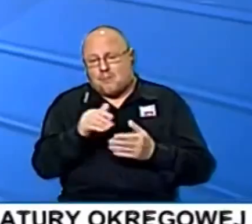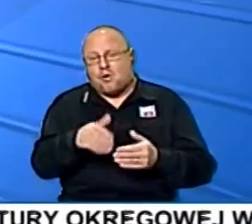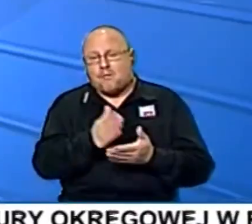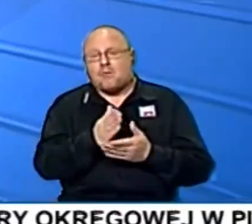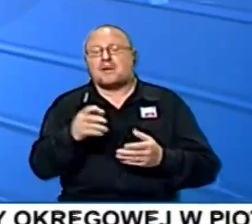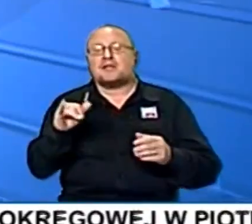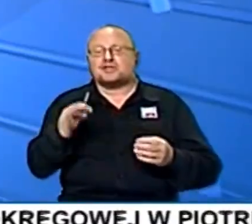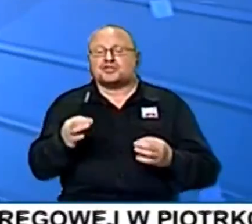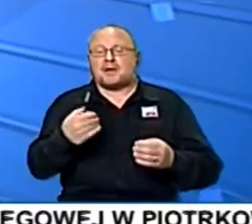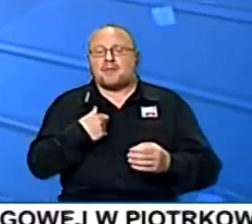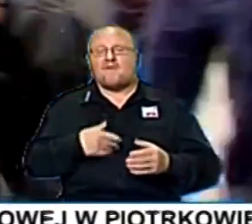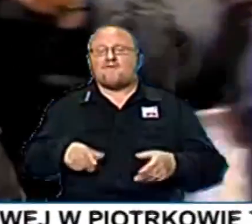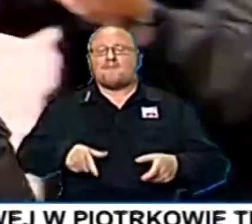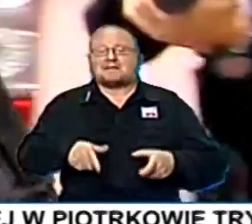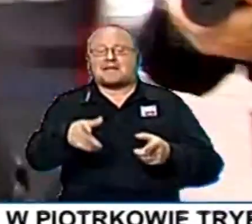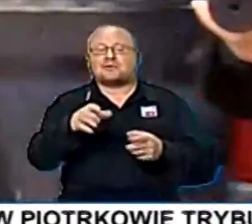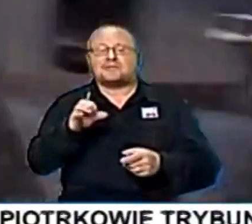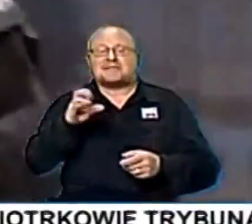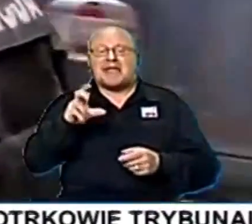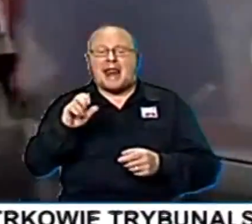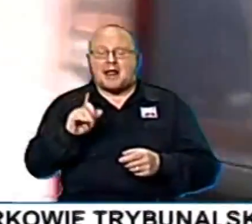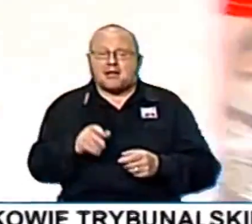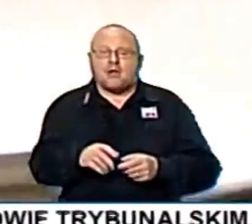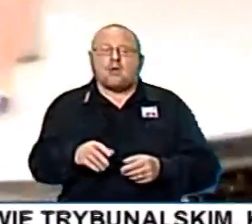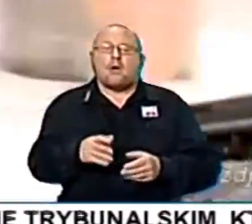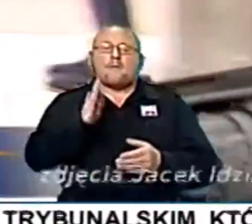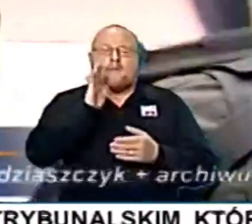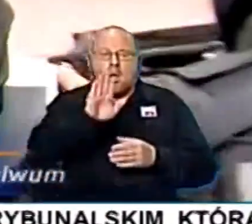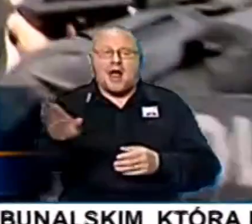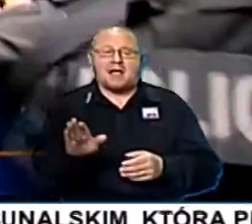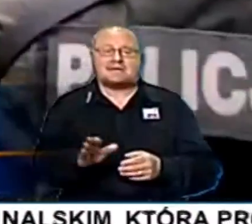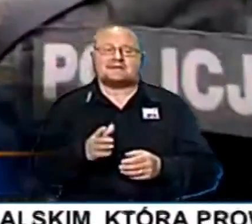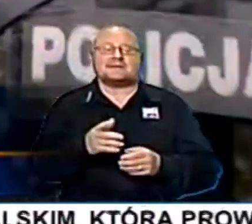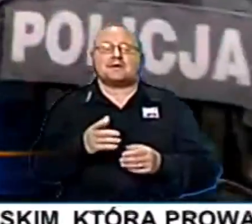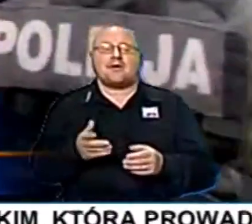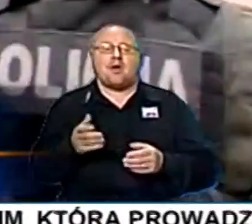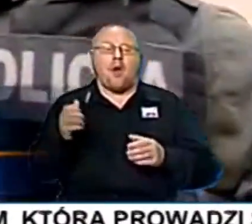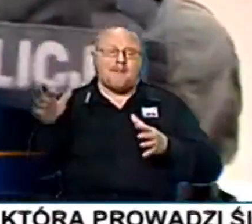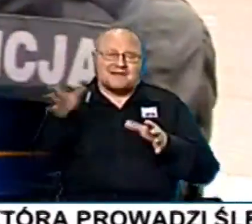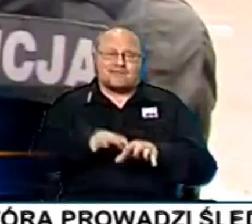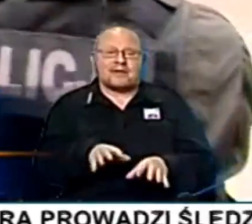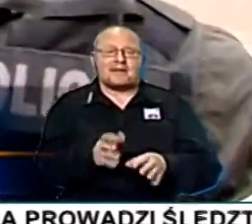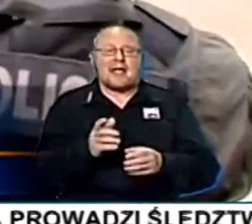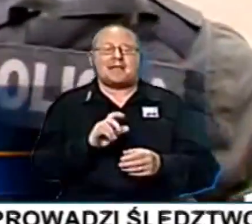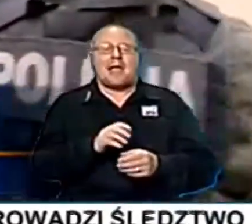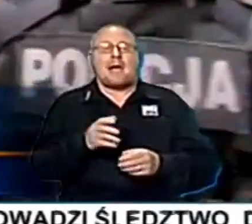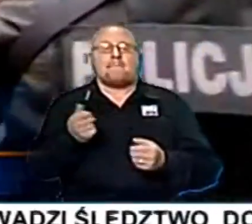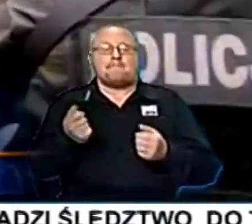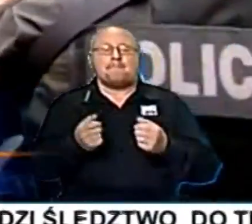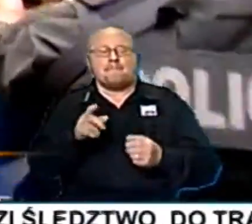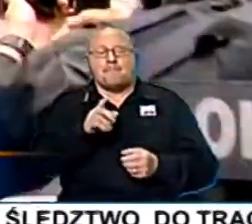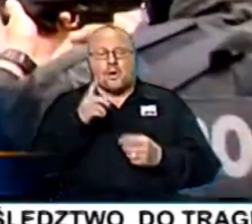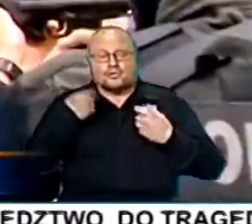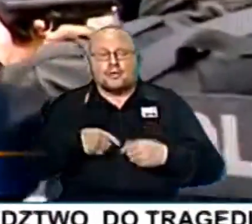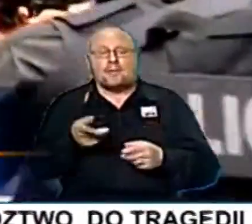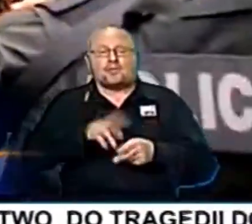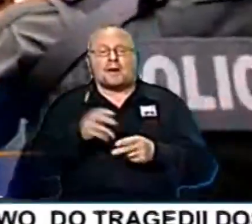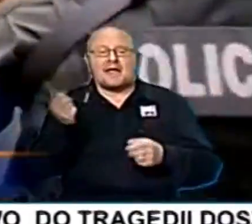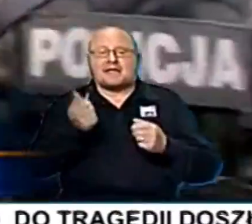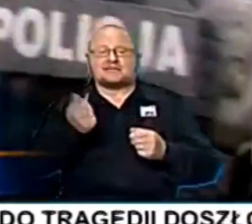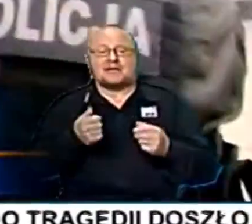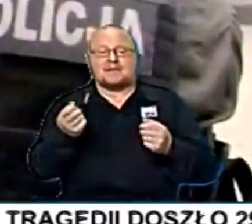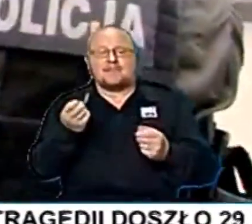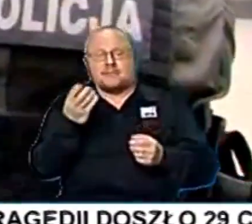Monika Aleksandrzak. Pokaz obezwładniania agresywnego pasażera przez Straż Ochrony Kolei i Policję to pomysł Łódzkiej